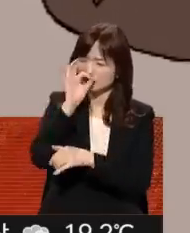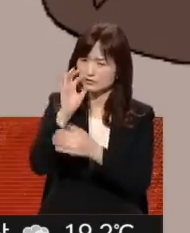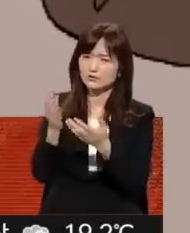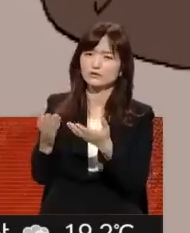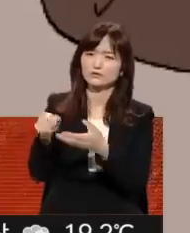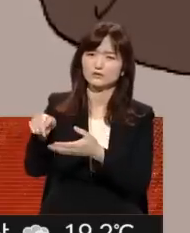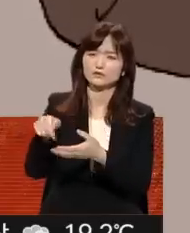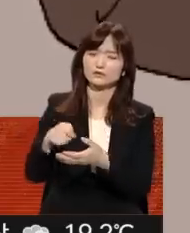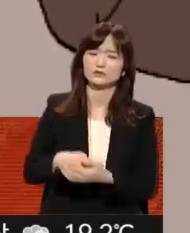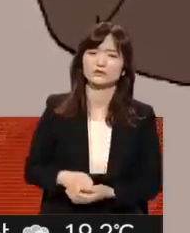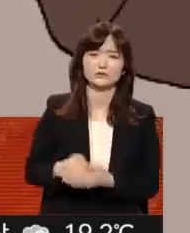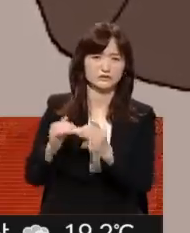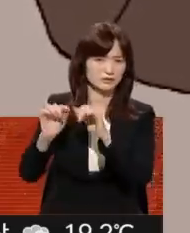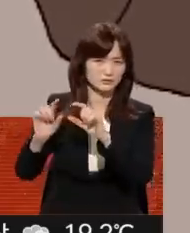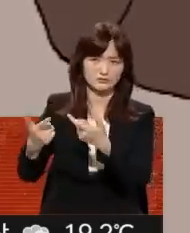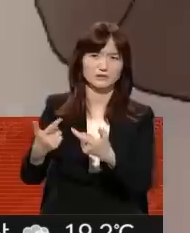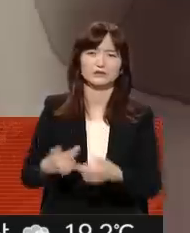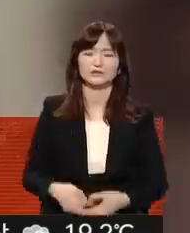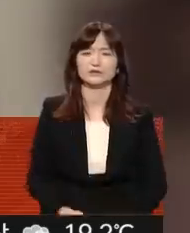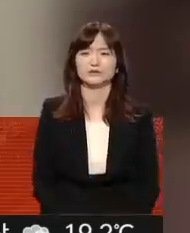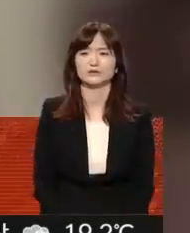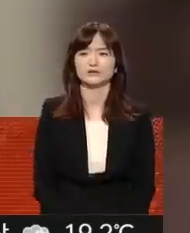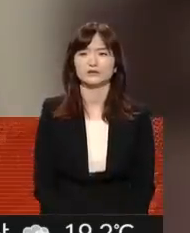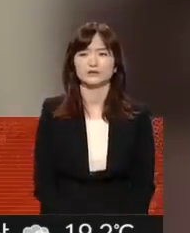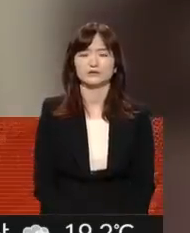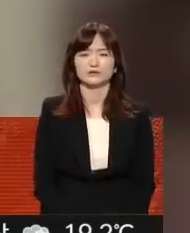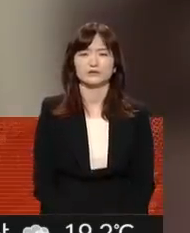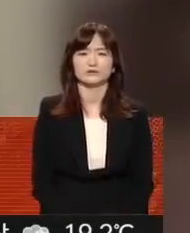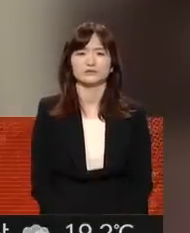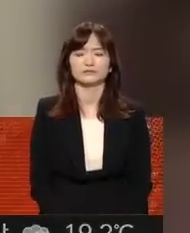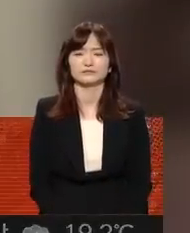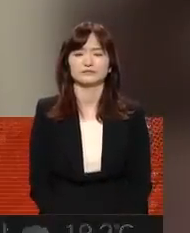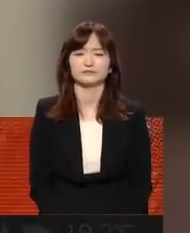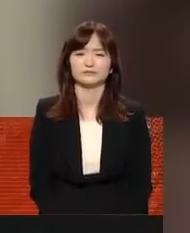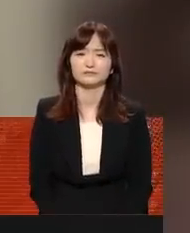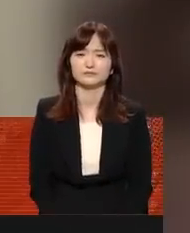드리겠습니다. 제가 진짜 차마 이 방송이어서 욕은